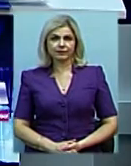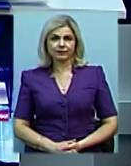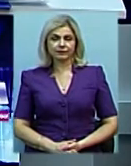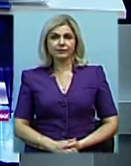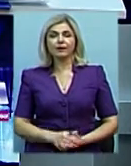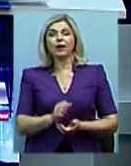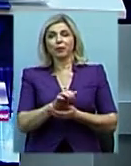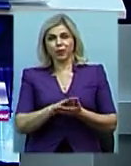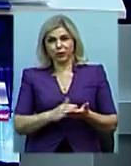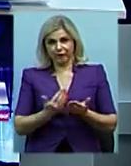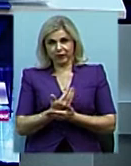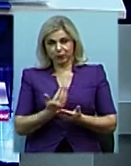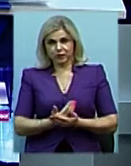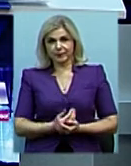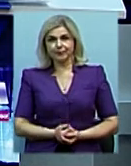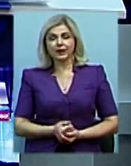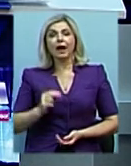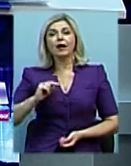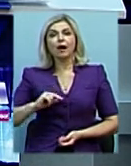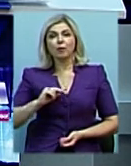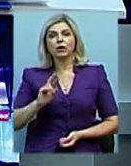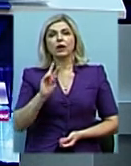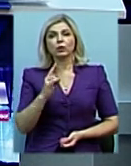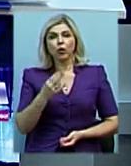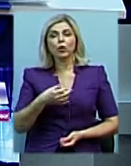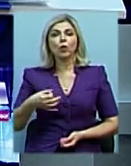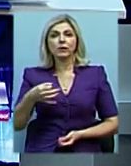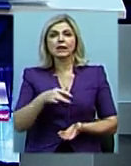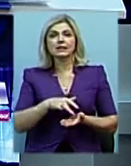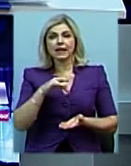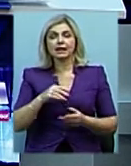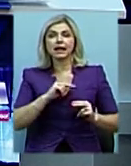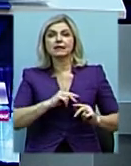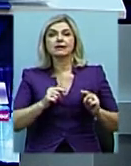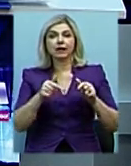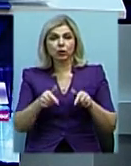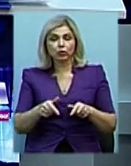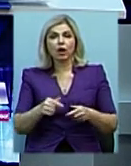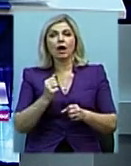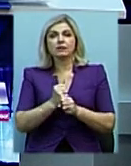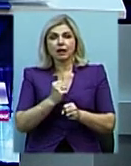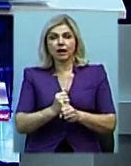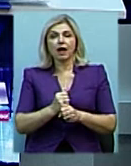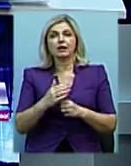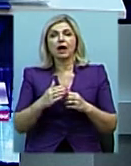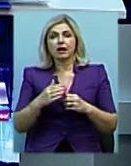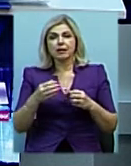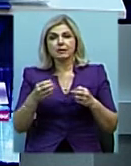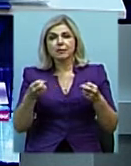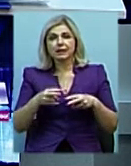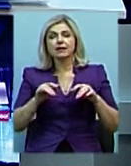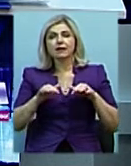І ми продовжуємо наш випуск. Співробітники Миколаївського обласного центру зайнятості влаштували профорієнтаційний